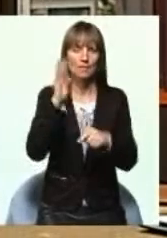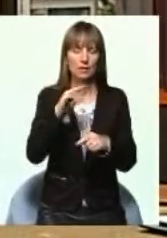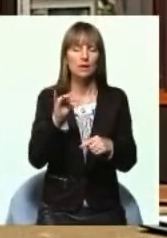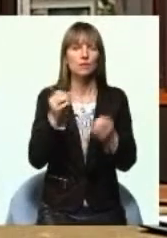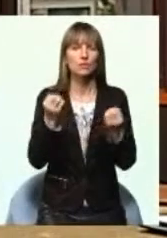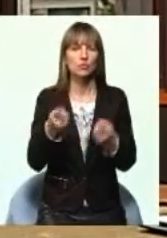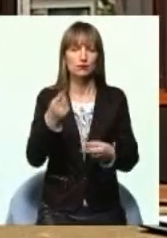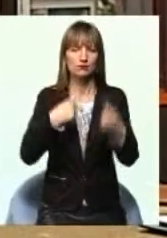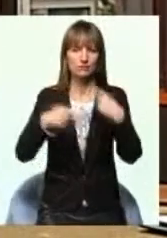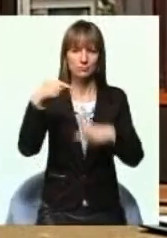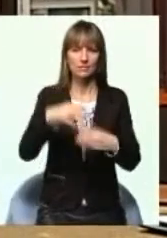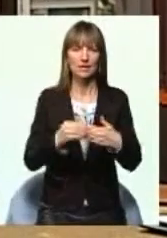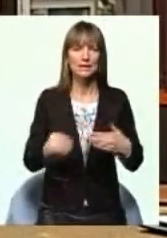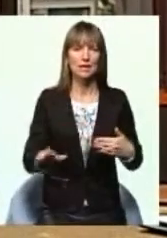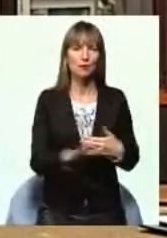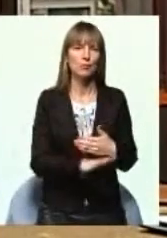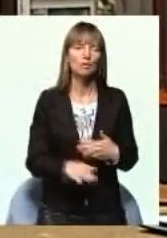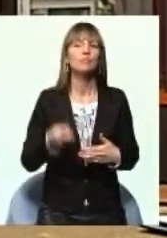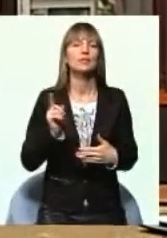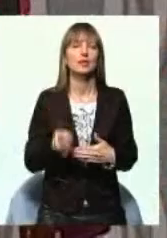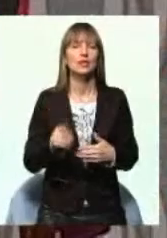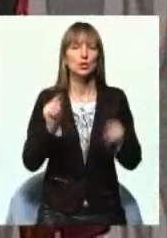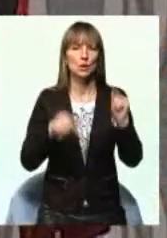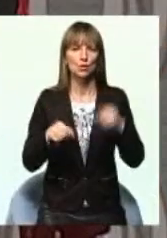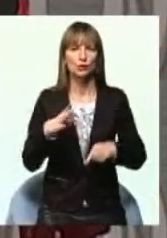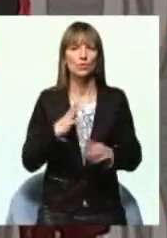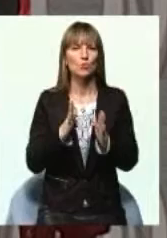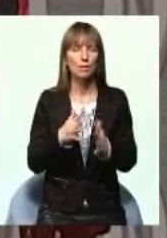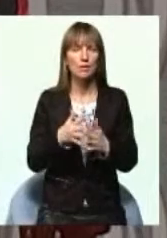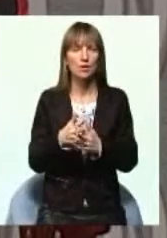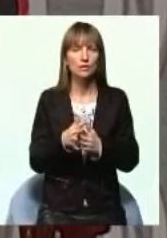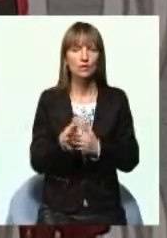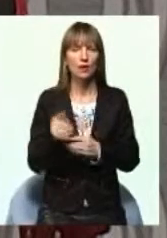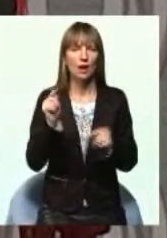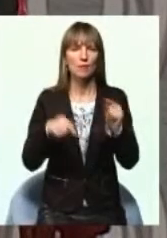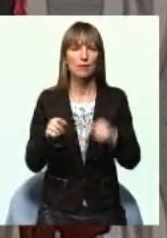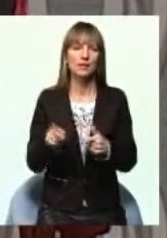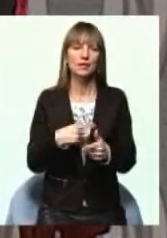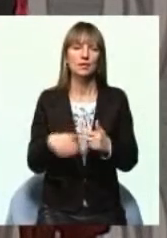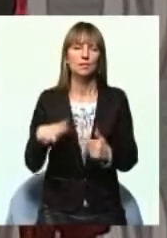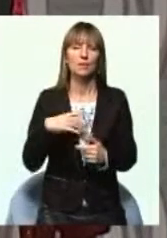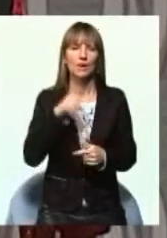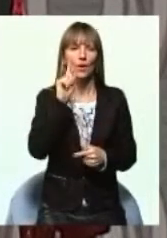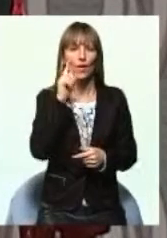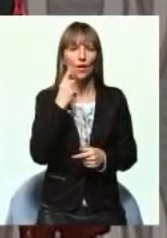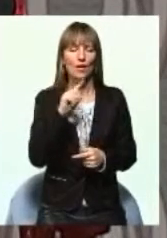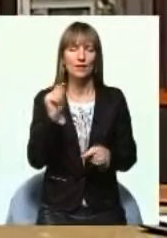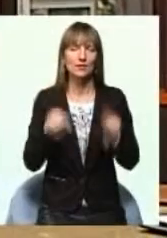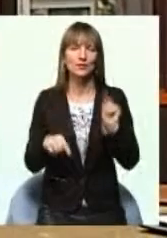просто спускається на землю. А чи дійсно дощ буває тільки прозорим, крапельки тільки прозорими? Чи бувають кольорові